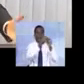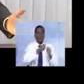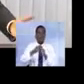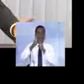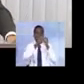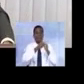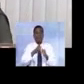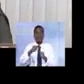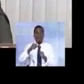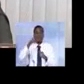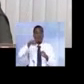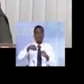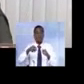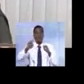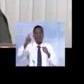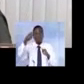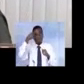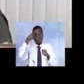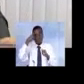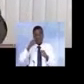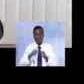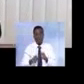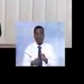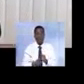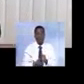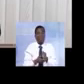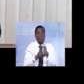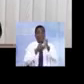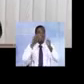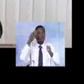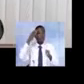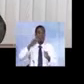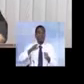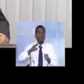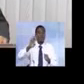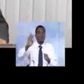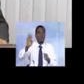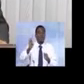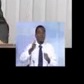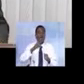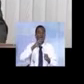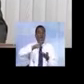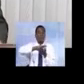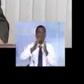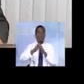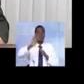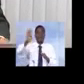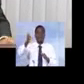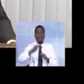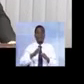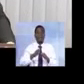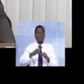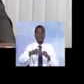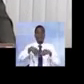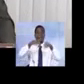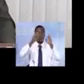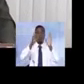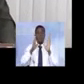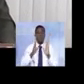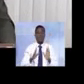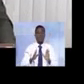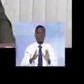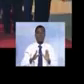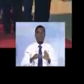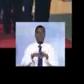l'État accompagnerait pour constituer donc le quatrième opérateur sur le marché de la téléphonie mobile en